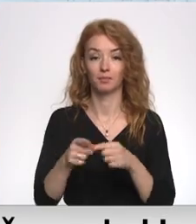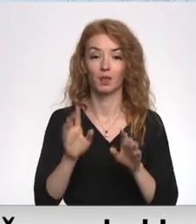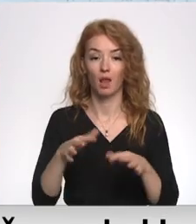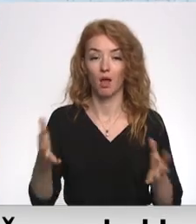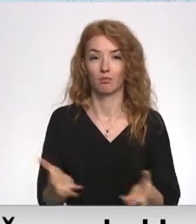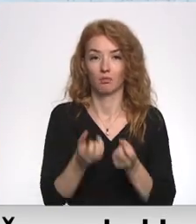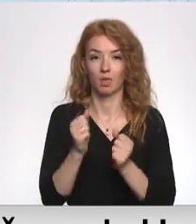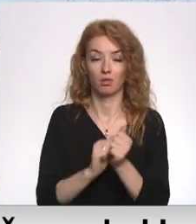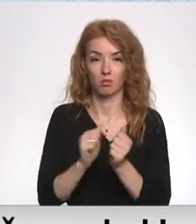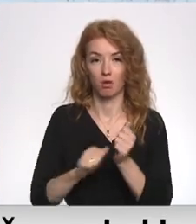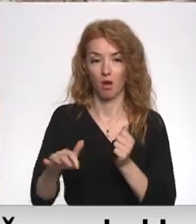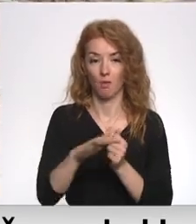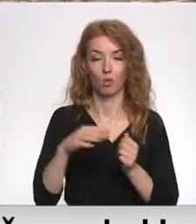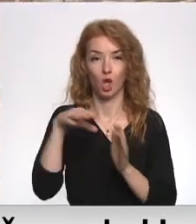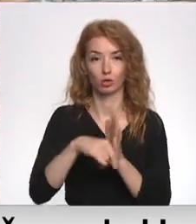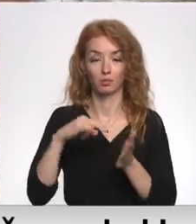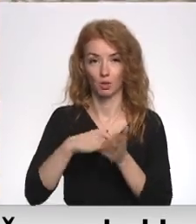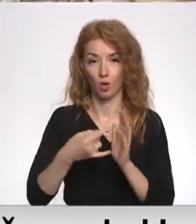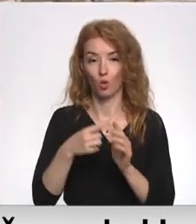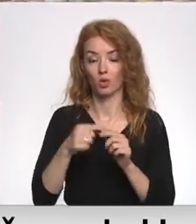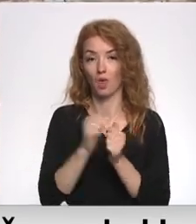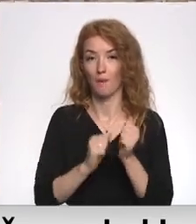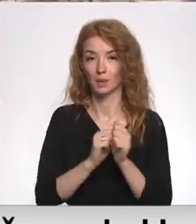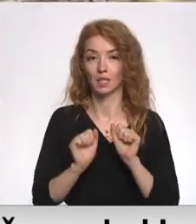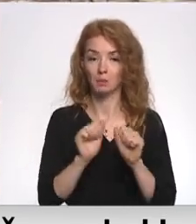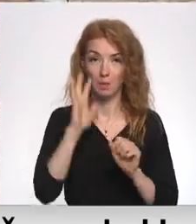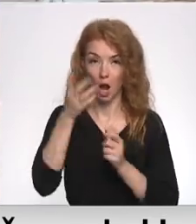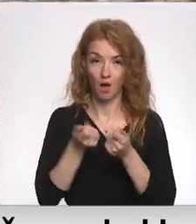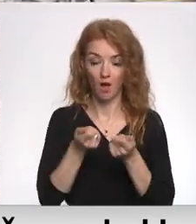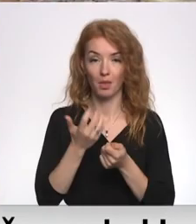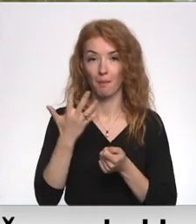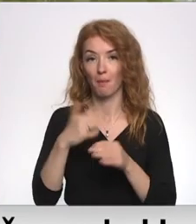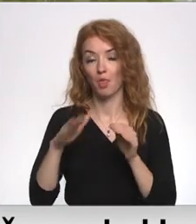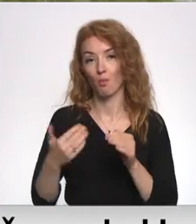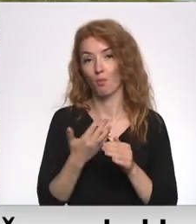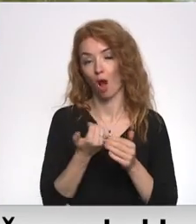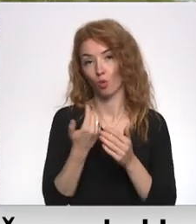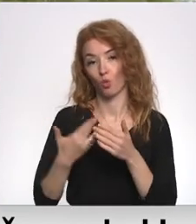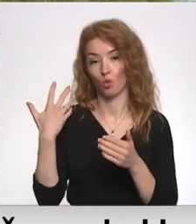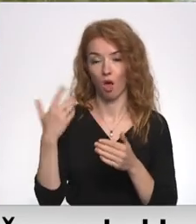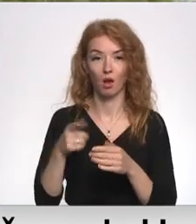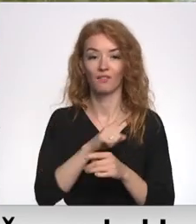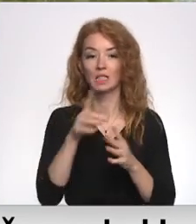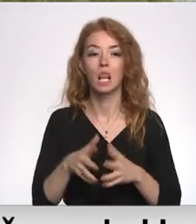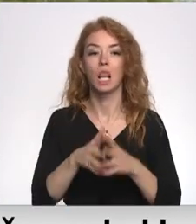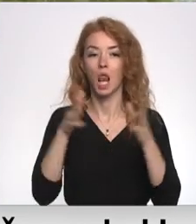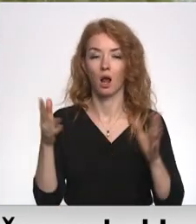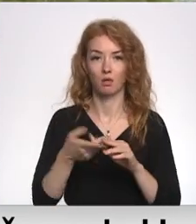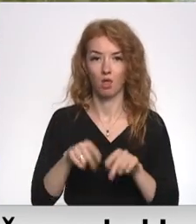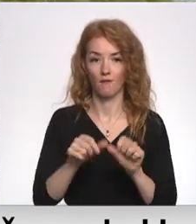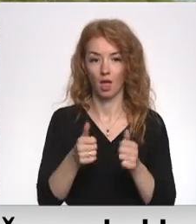dzīvotņu atjaunošanas projekta gaitā, kas dabas aizsardzības pārvaldes pēdējo gadu pieredzē, ir apjomīgākais šāda veida